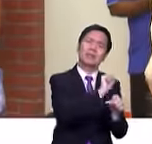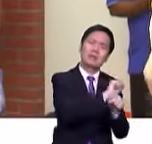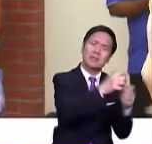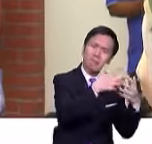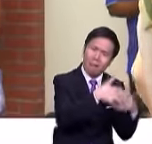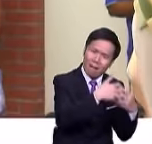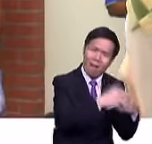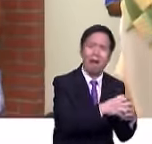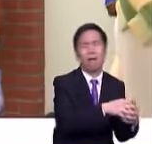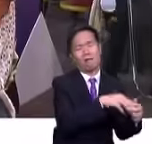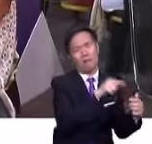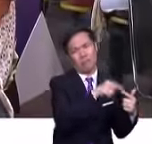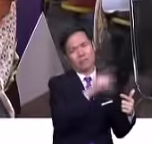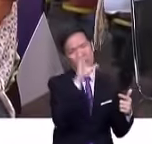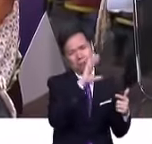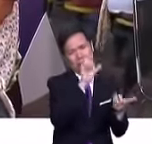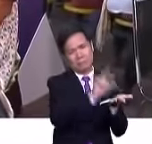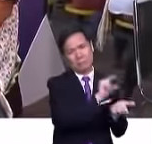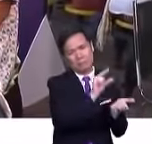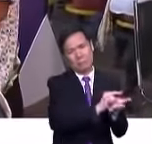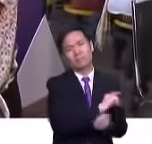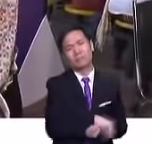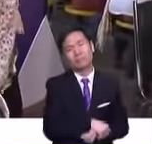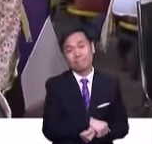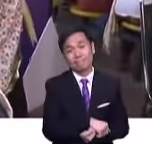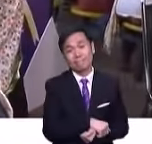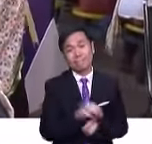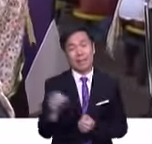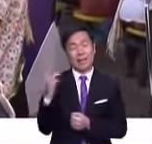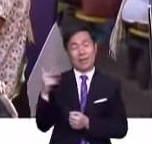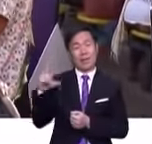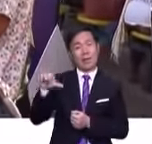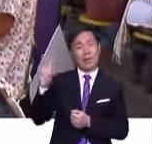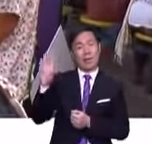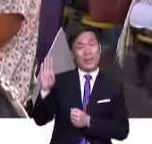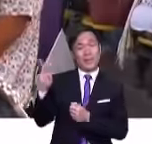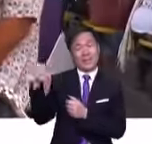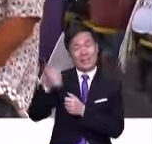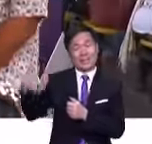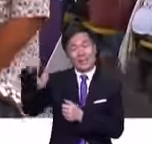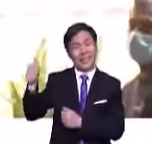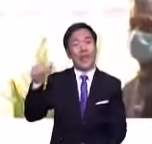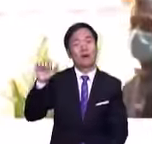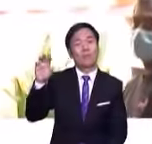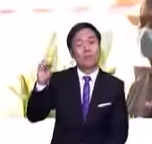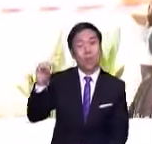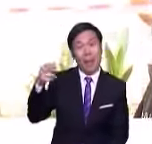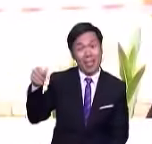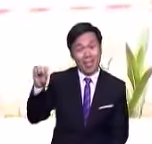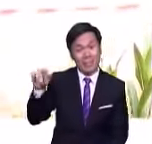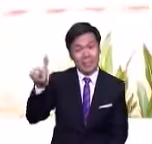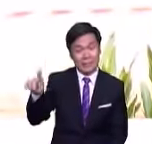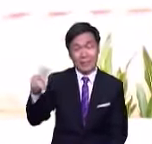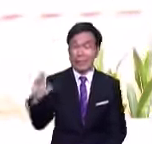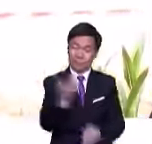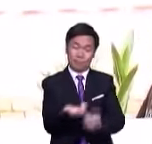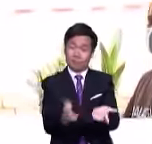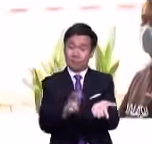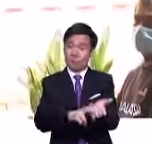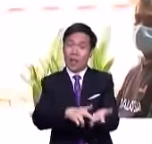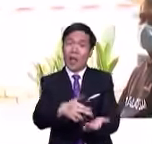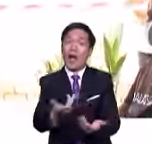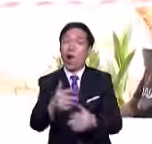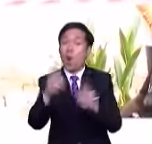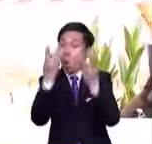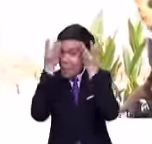kerja kilang. Menurut Timbalan Menteri KPLB Datuk Seri Abdul Rahman Mohamad, pendaftaran vaksin dalam kalangan orang asli